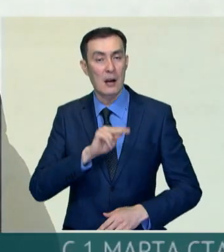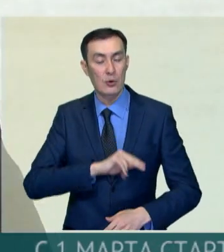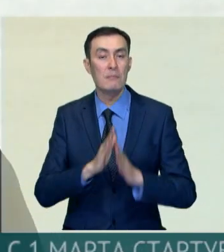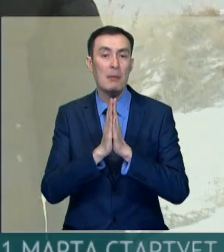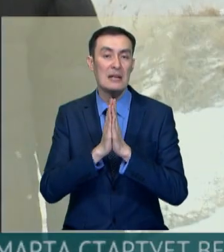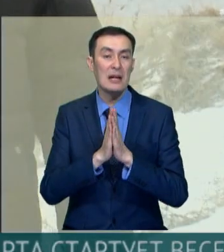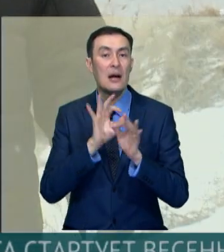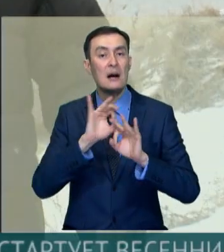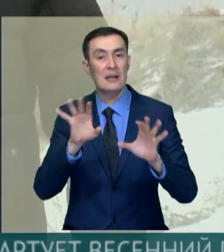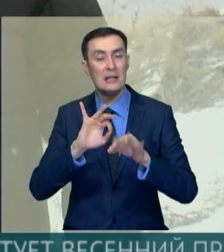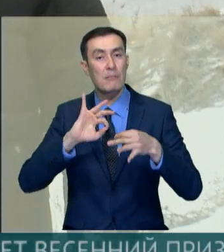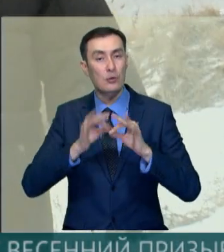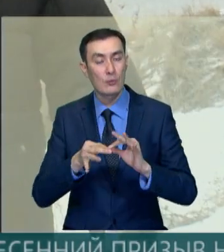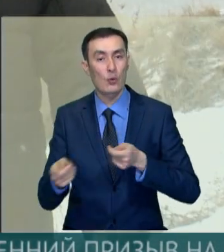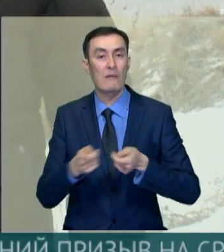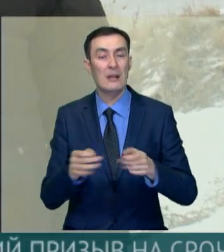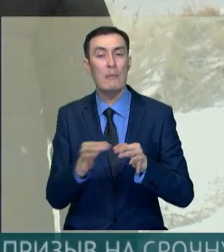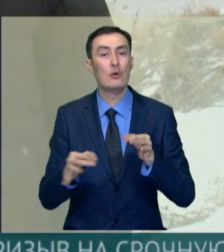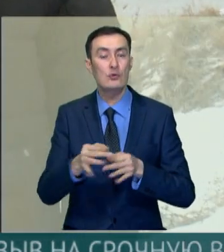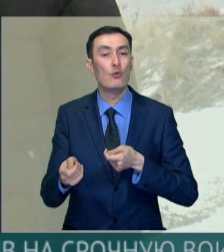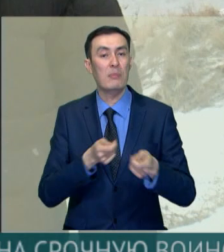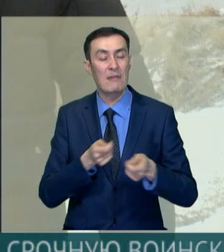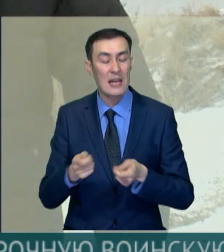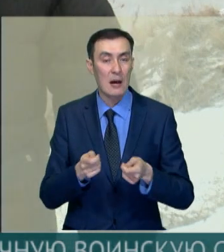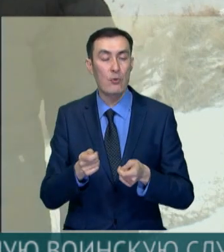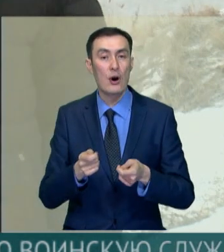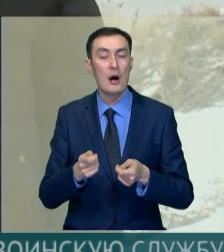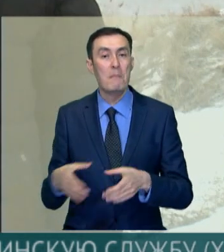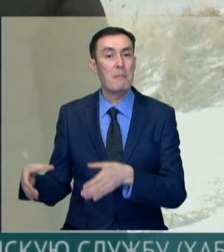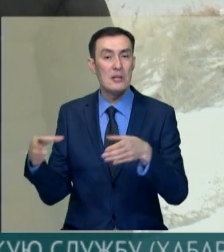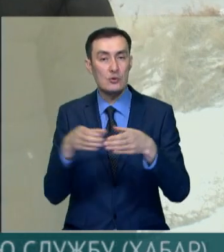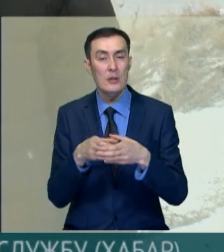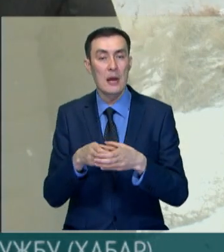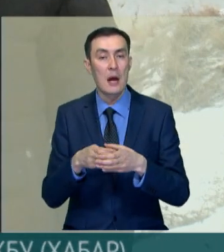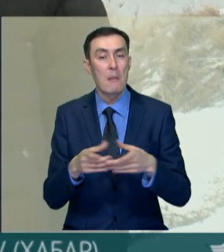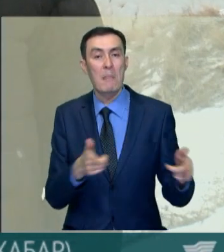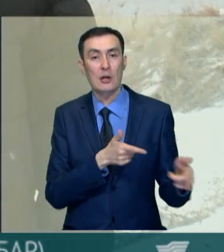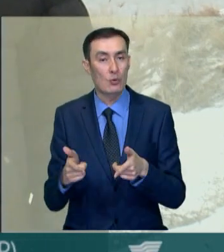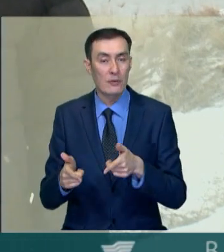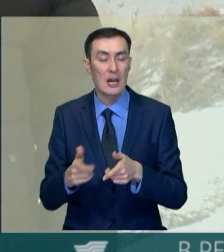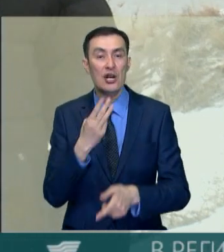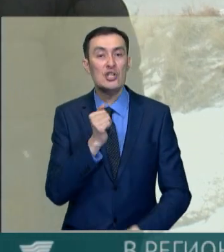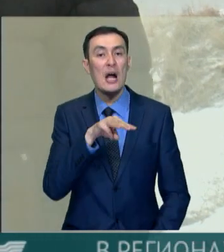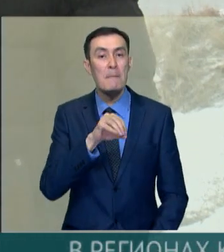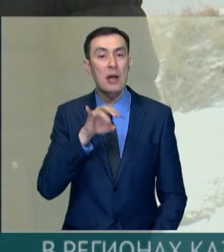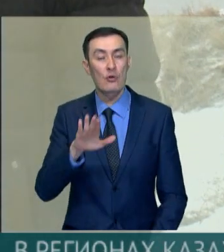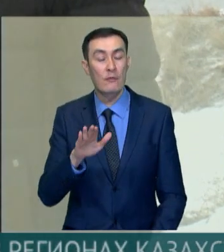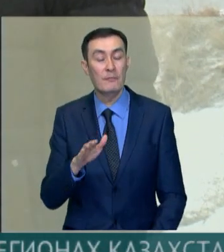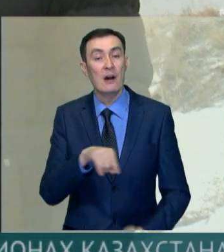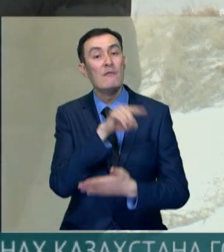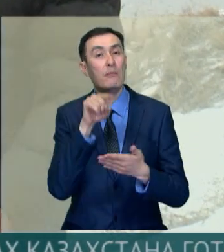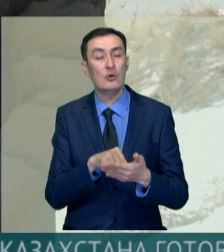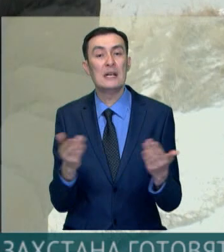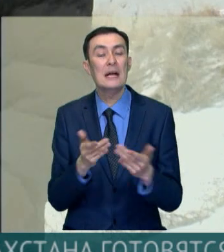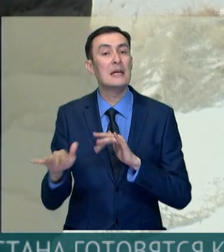попросили рассказать руководителя областного управления по мобилизационной подготовке Асылбека Шаменова. Скажите,